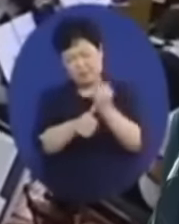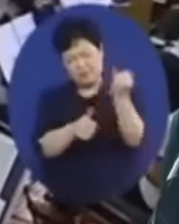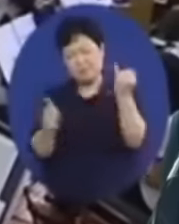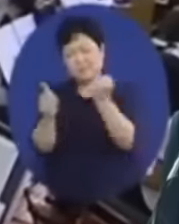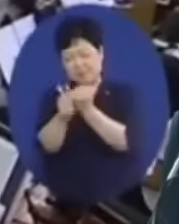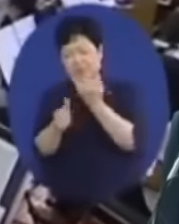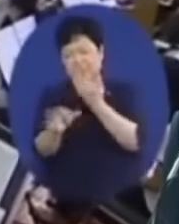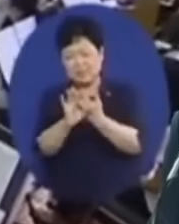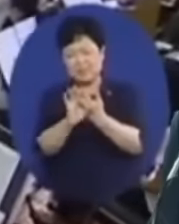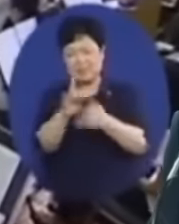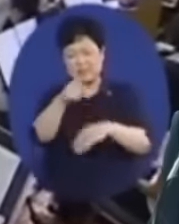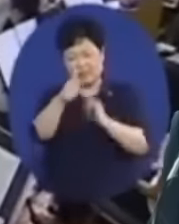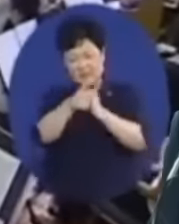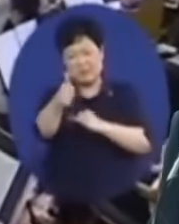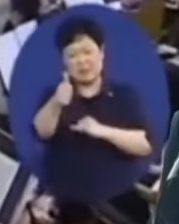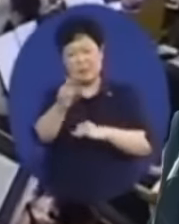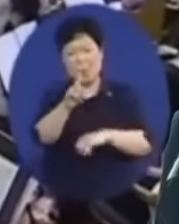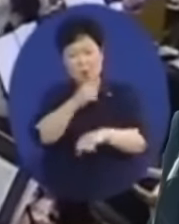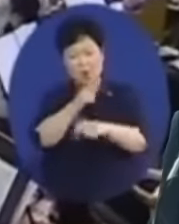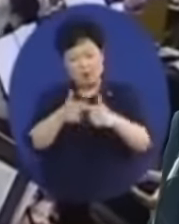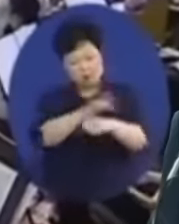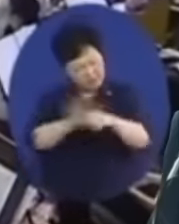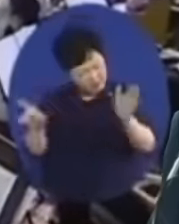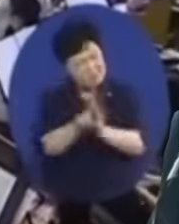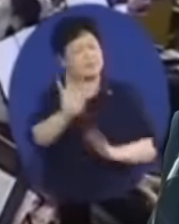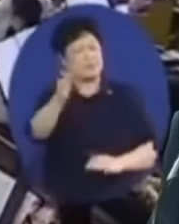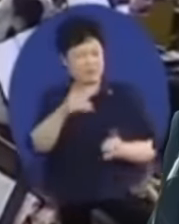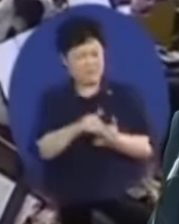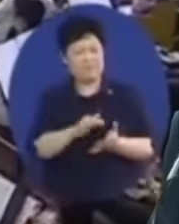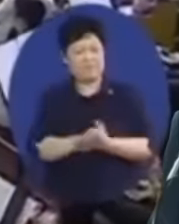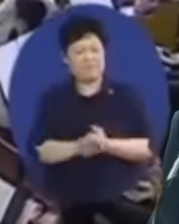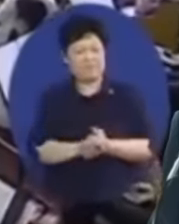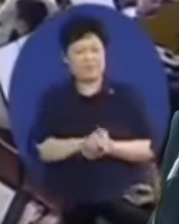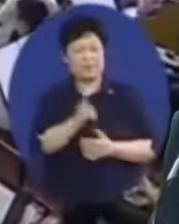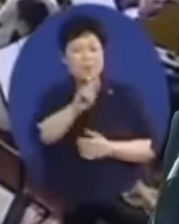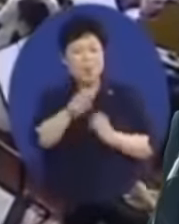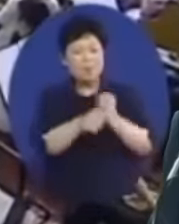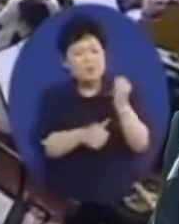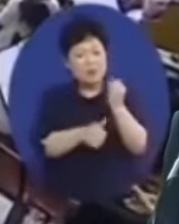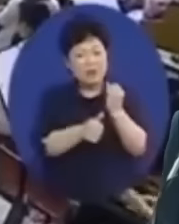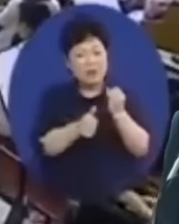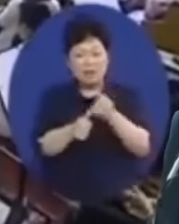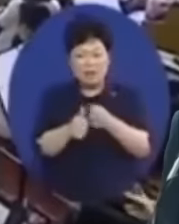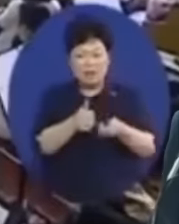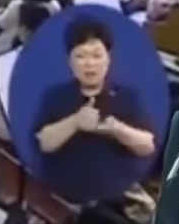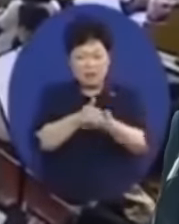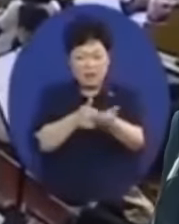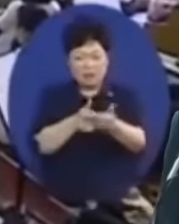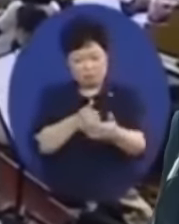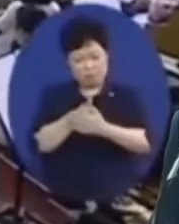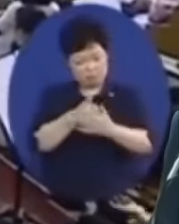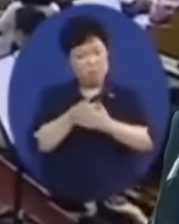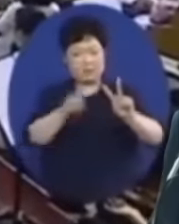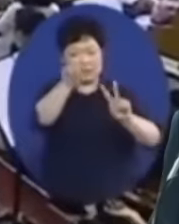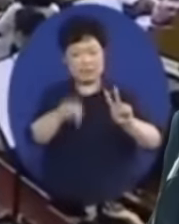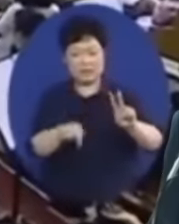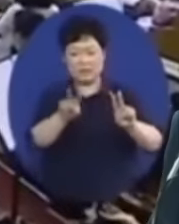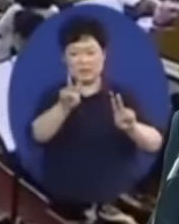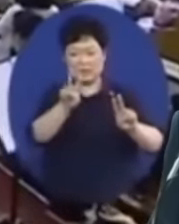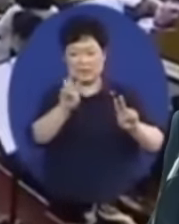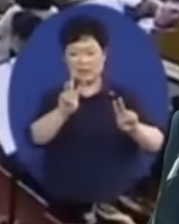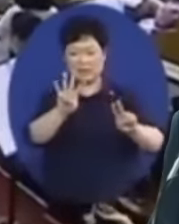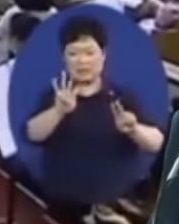믿으면 결코 나중에 남자도 예수 잘 믿게 되는 것입니다. 그 영향력을 안 따라갈 도리가 없어요. 사도행전